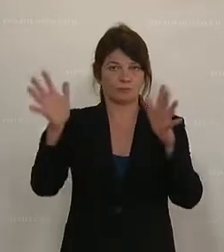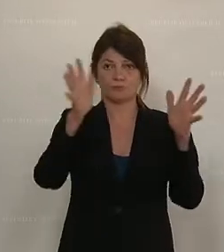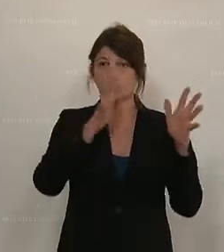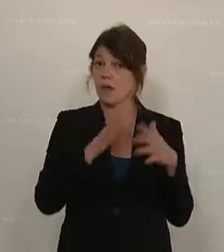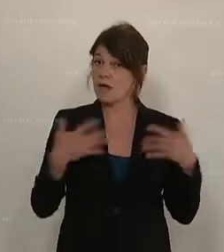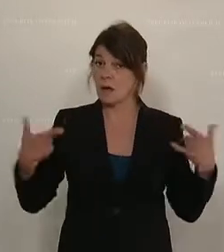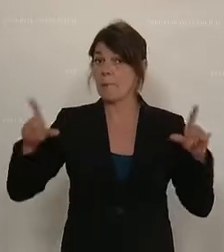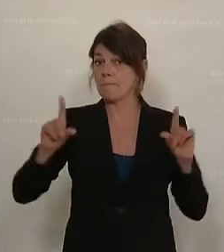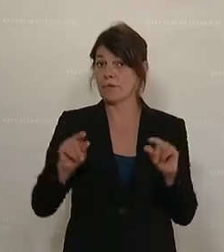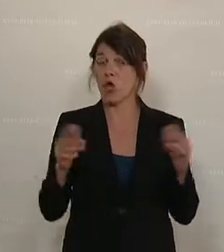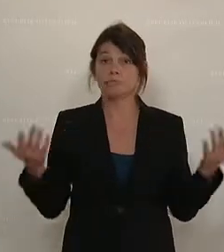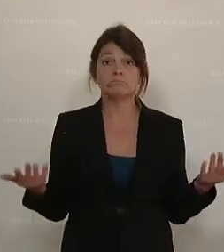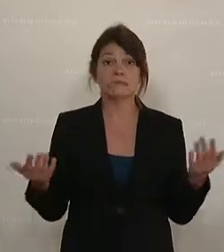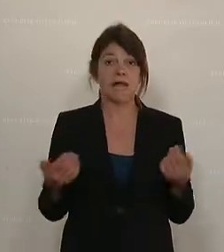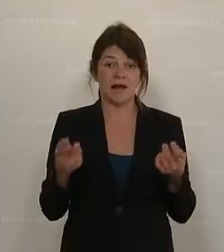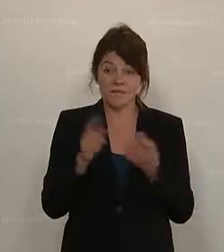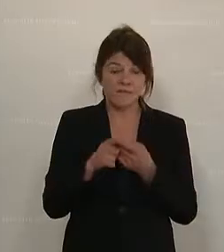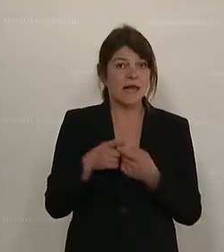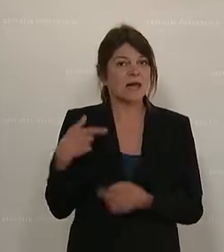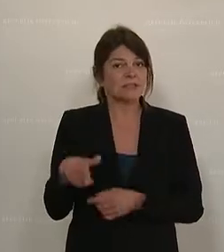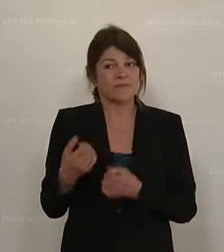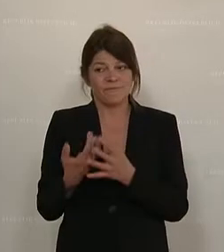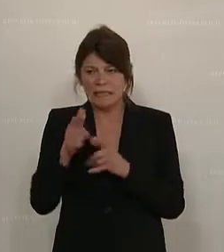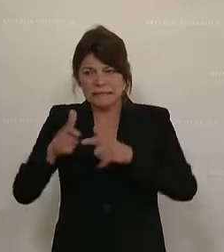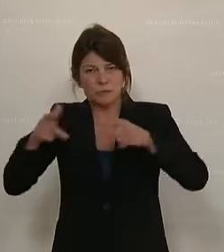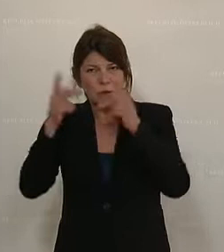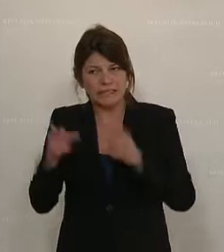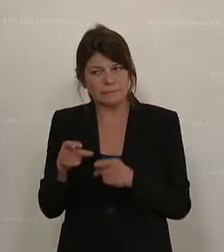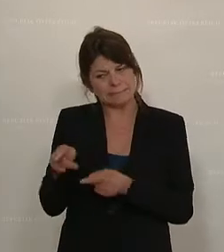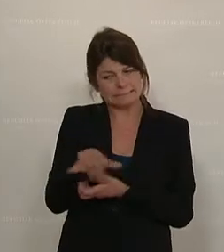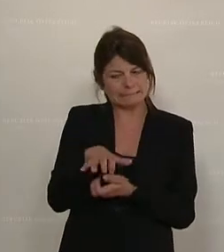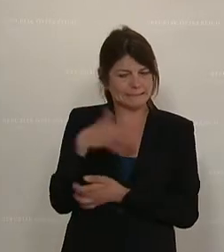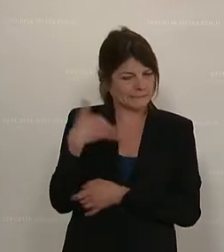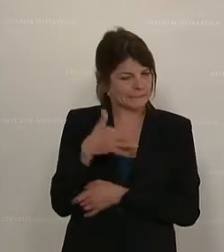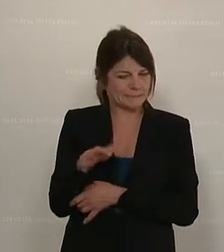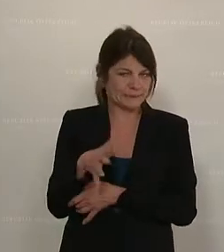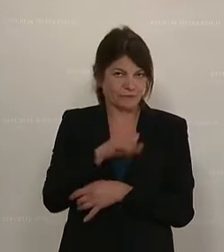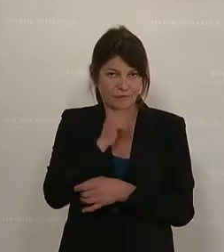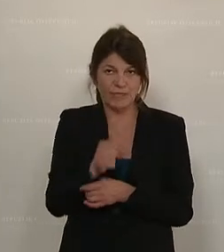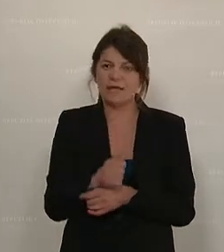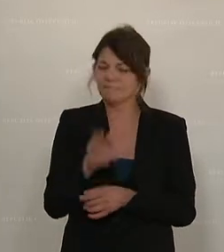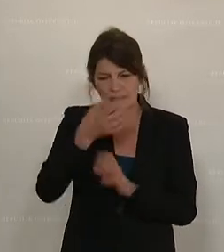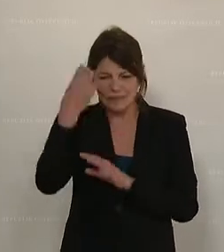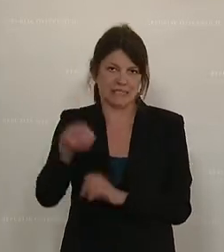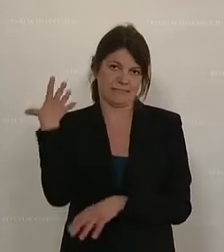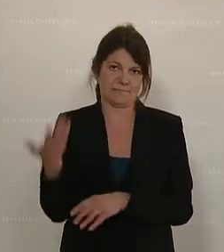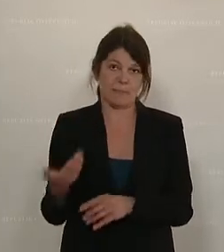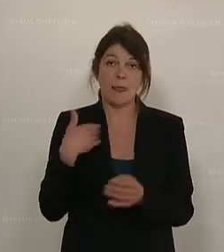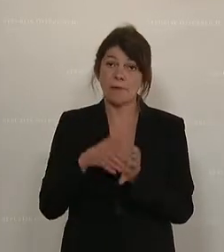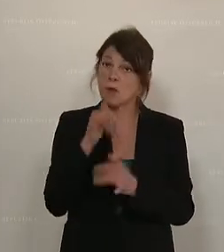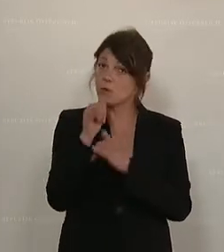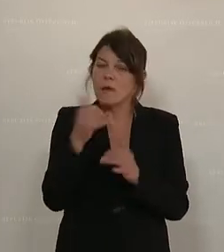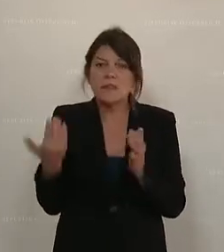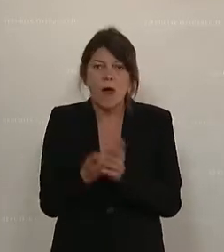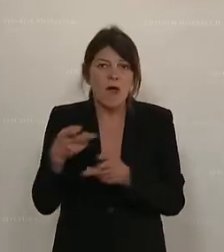Und das heißt, dass krisenanfällige Wachstumskonzepte tatsächlich Schnee von gestern sind. Und wir brauchen im Tourismus wieder neue